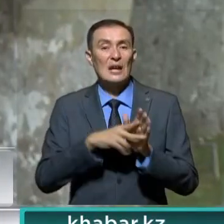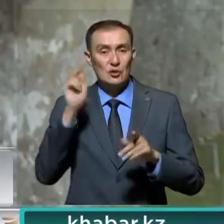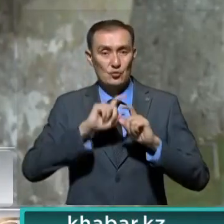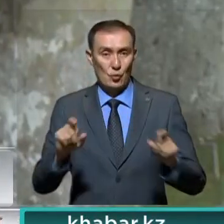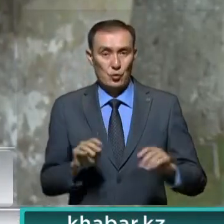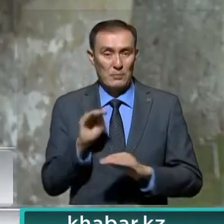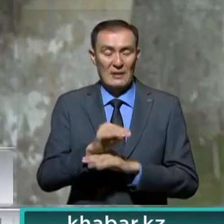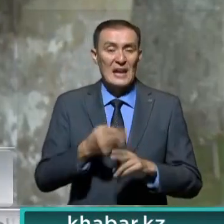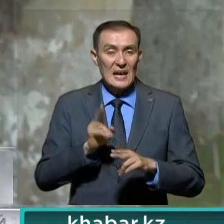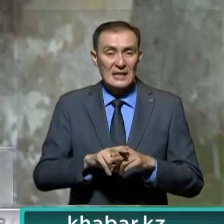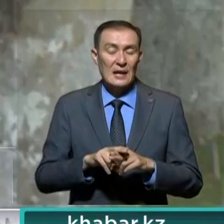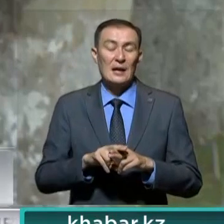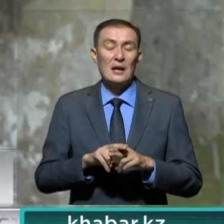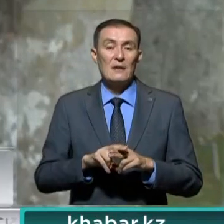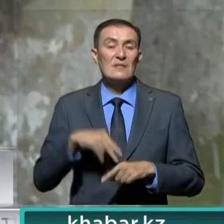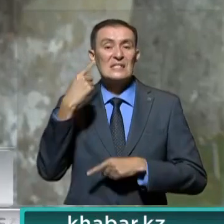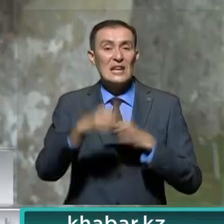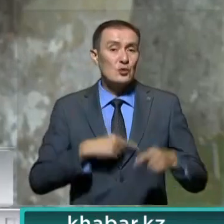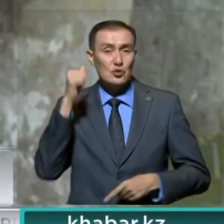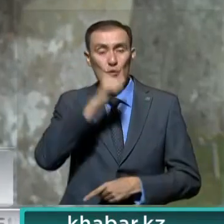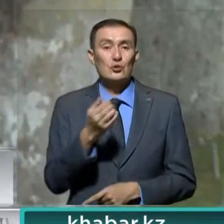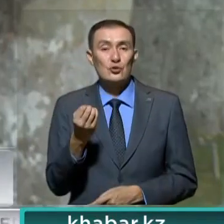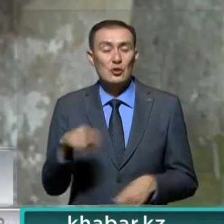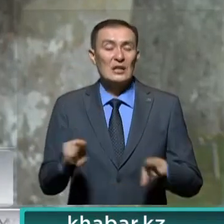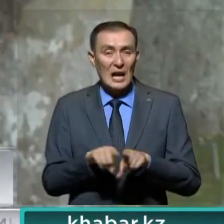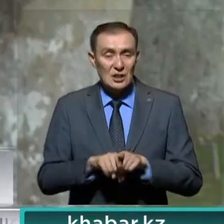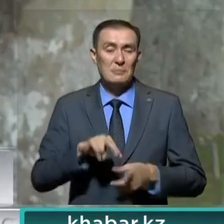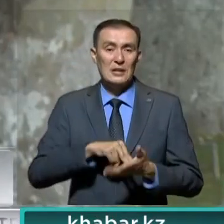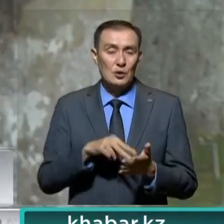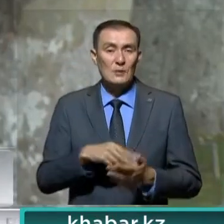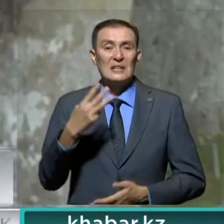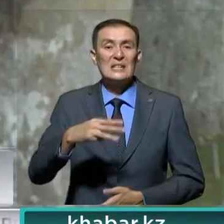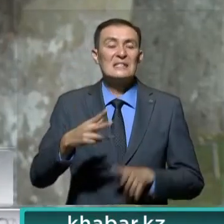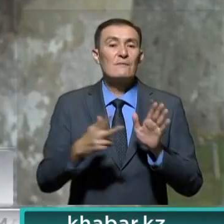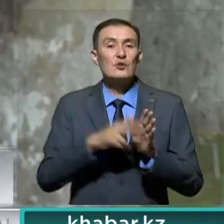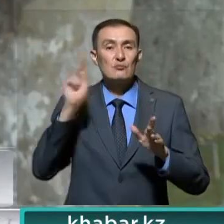школ. Это все на следующий год точно так же планируется